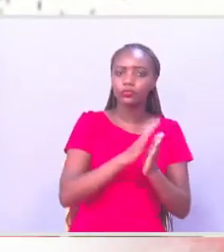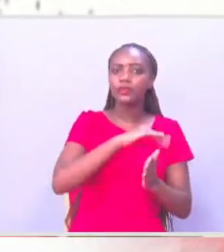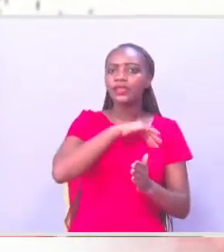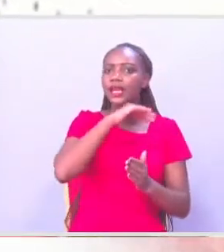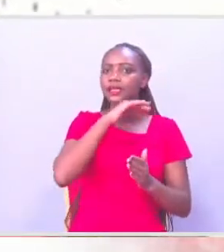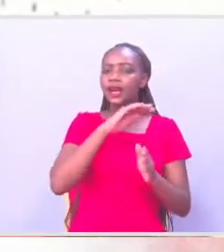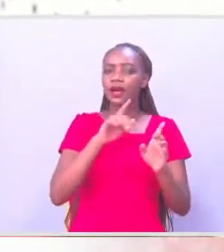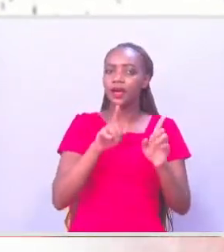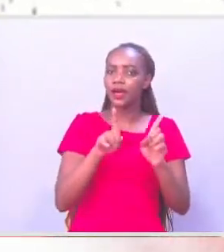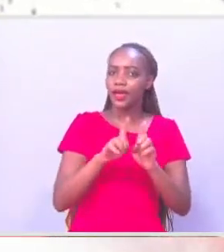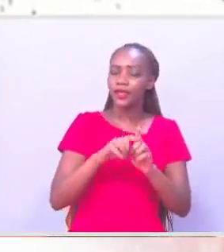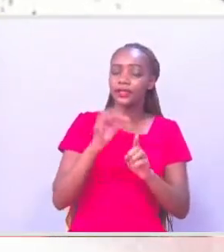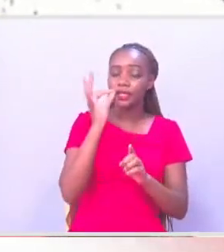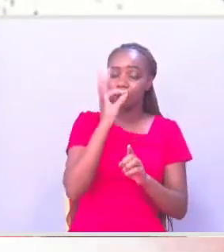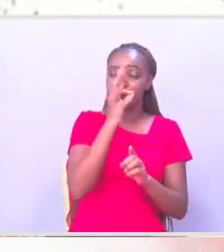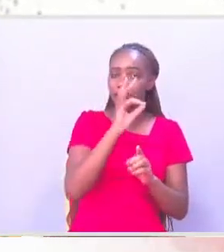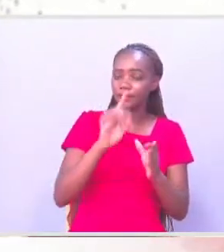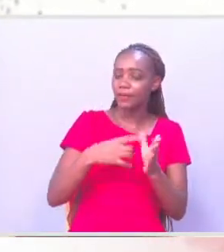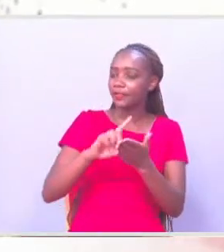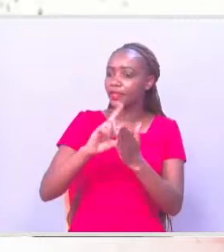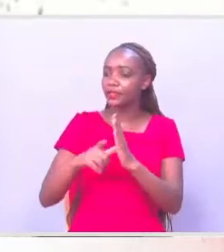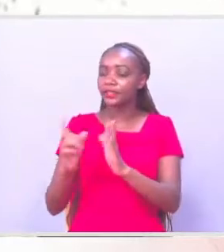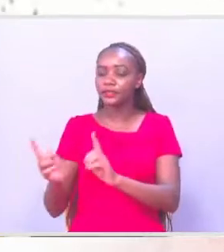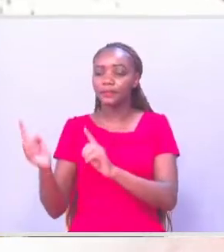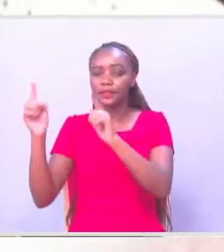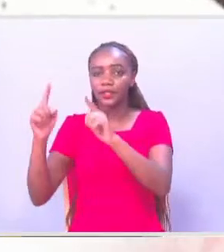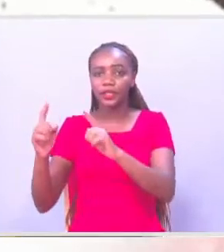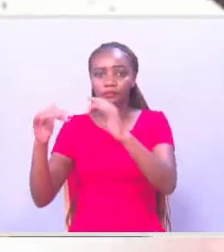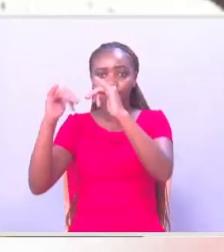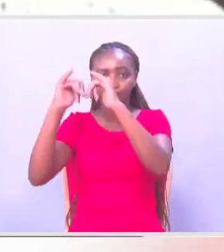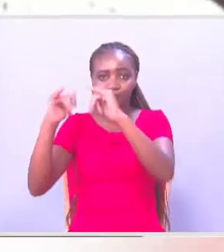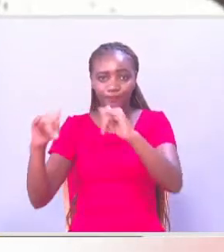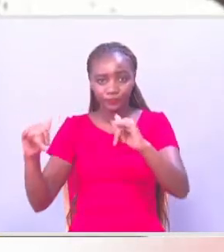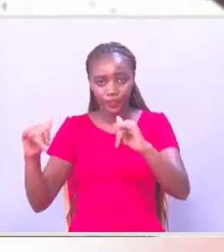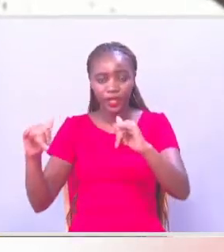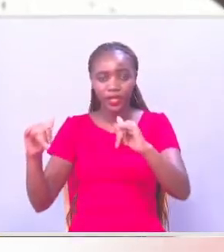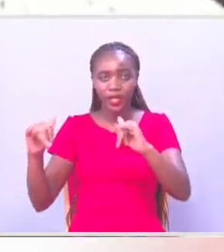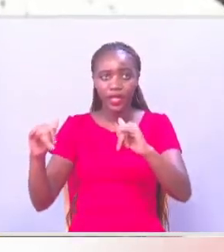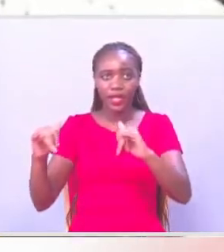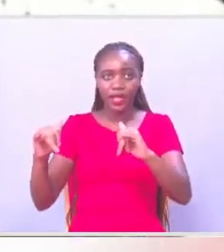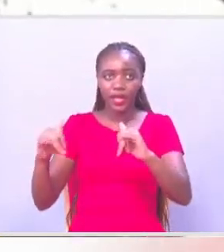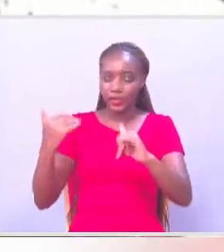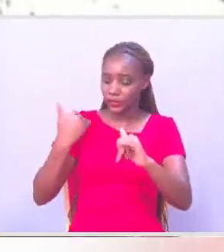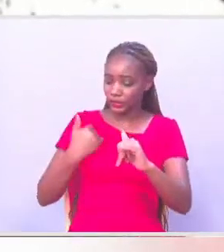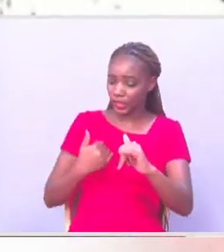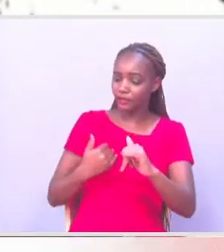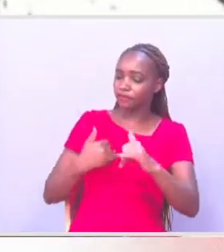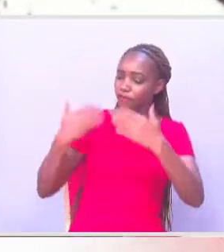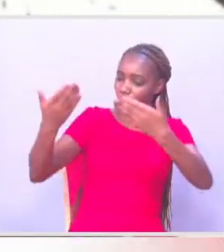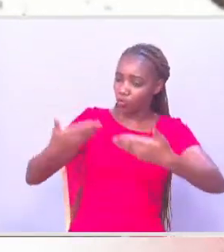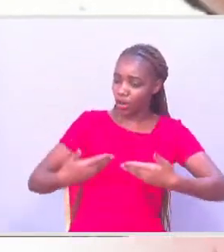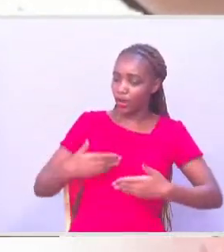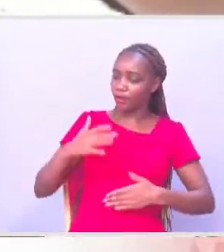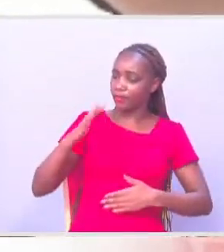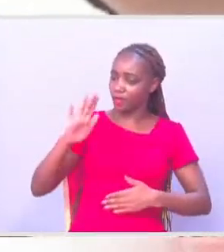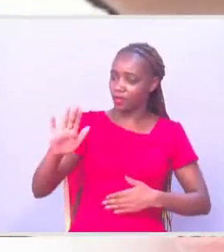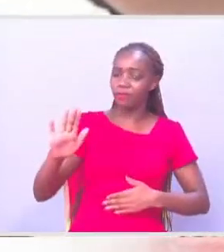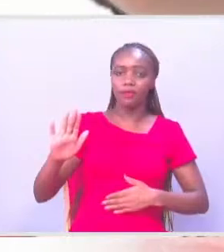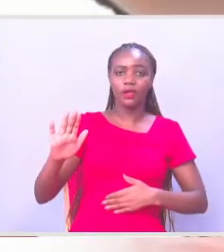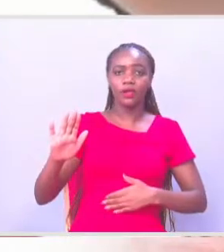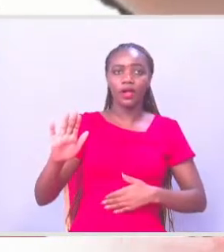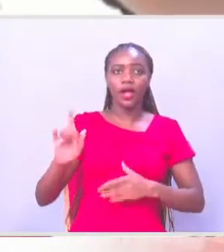yake akakuja kwa kambi ya Noiga Mkambu. Mimi ndio mama nilimkaribisha, na mimi